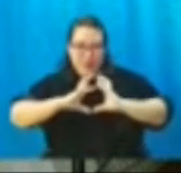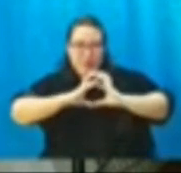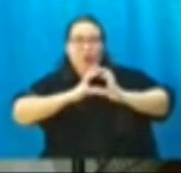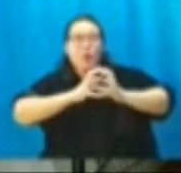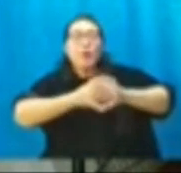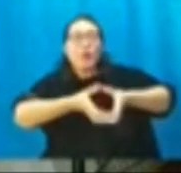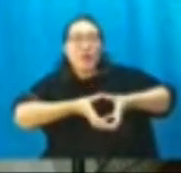hai hai